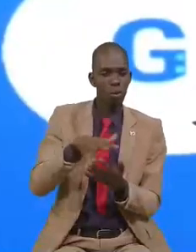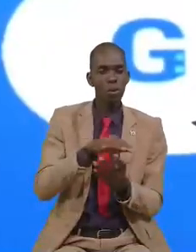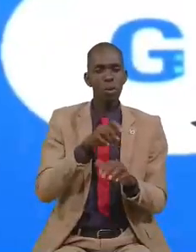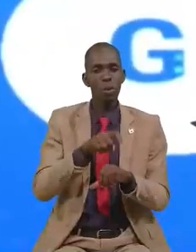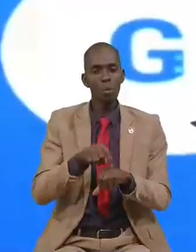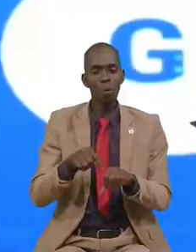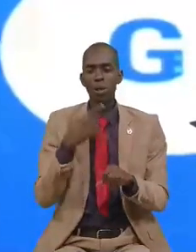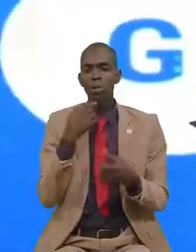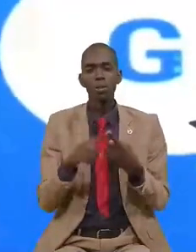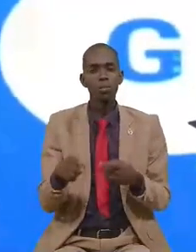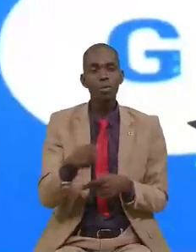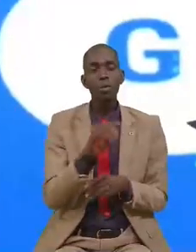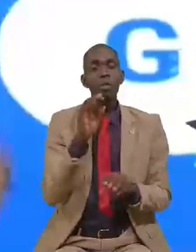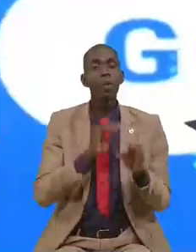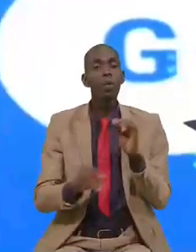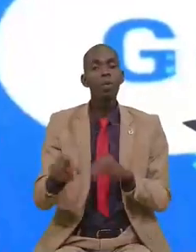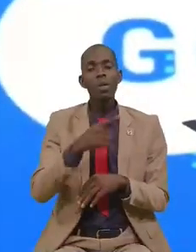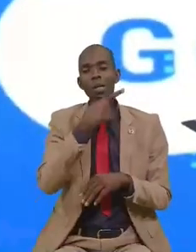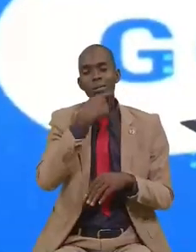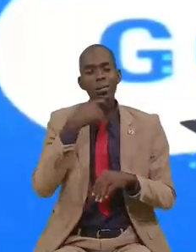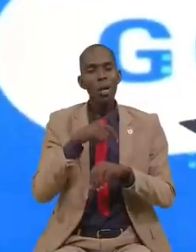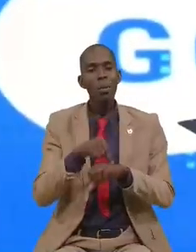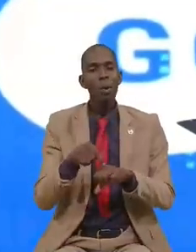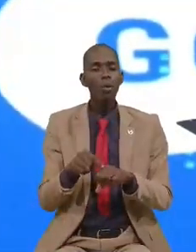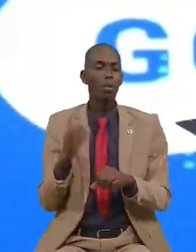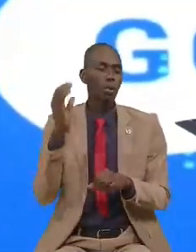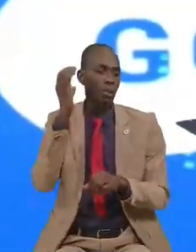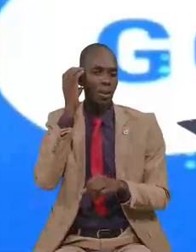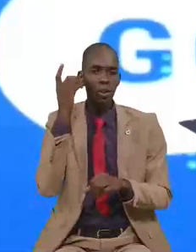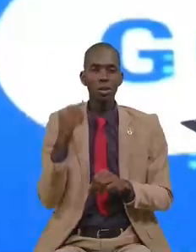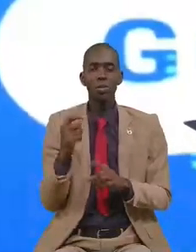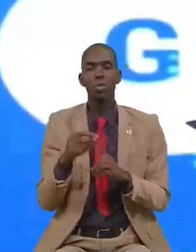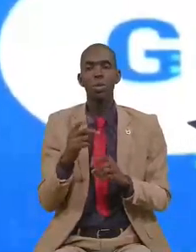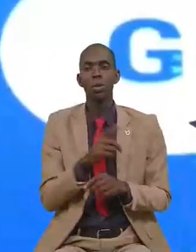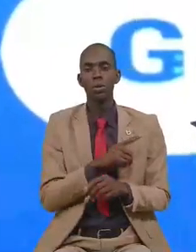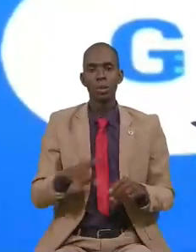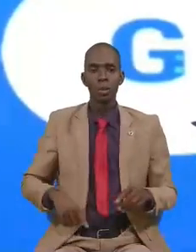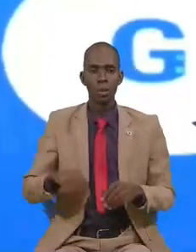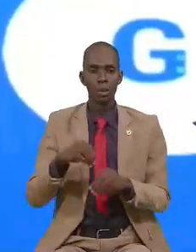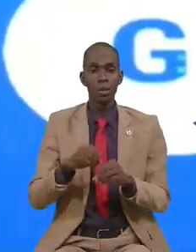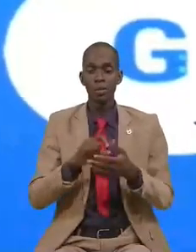Il dit ossement desséché, écoutez la parole de l'Éternel.